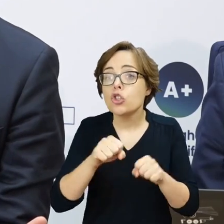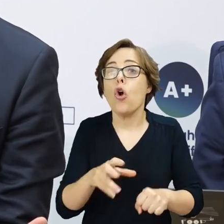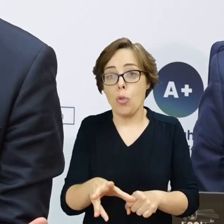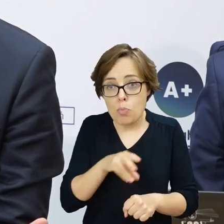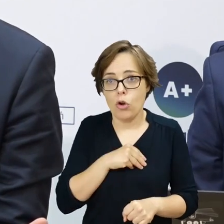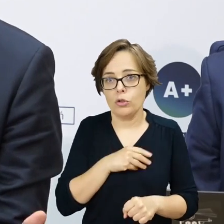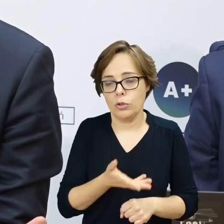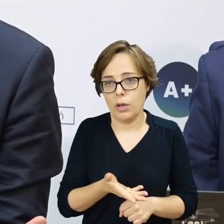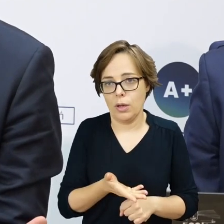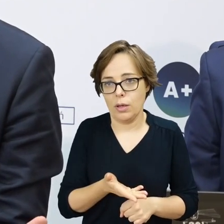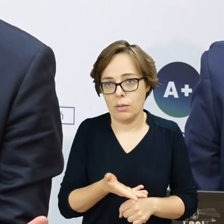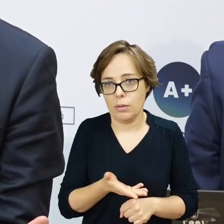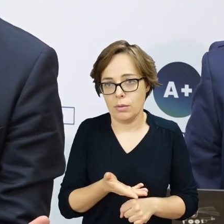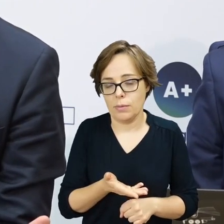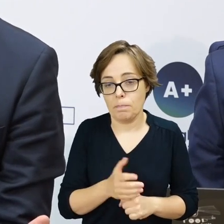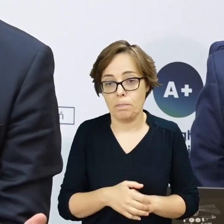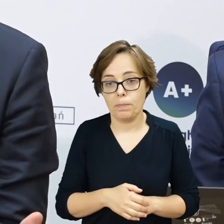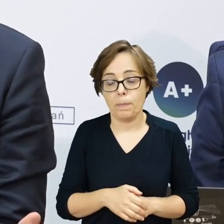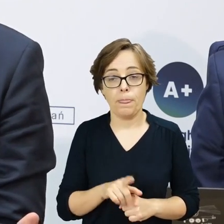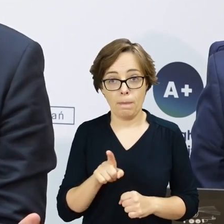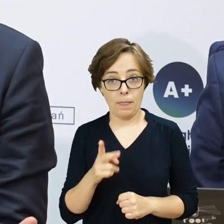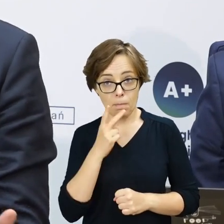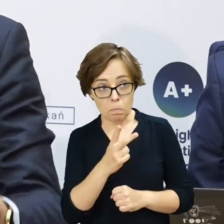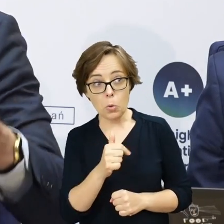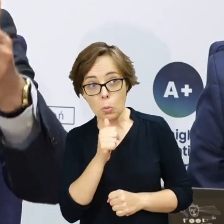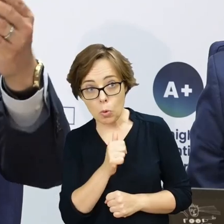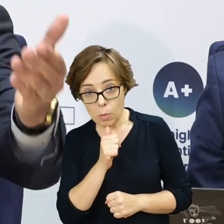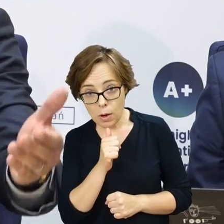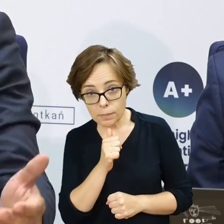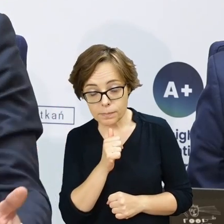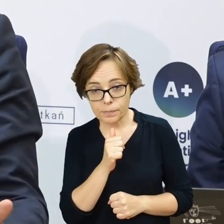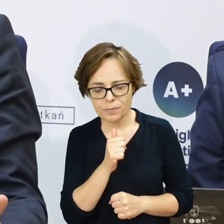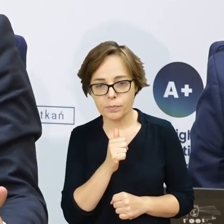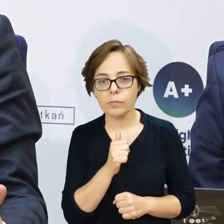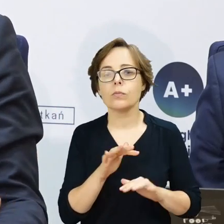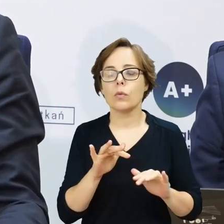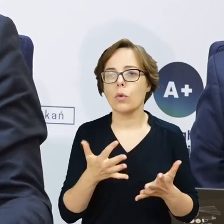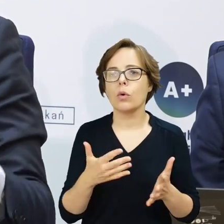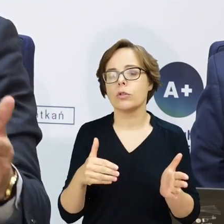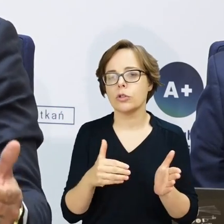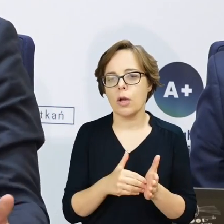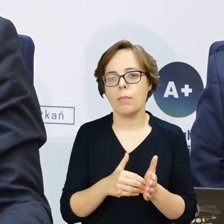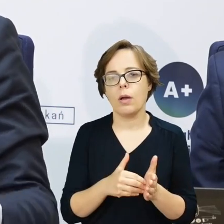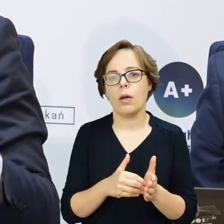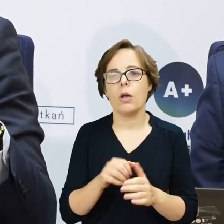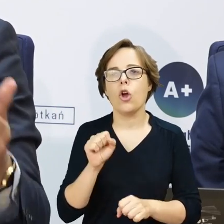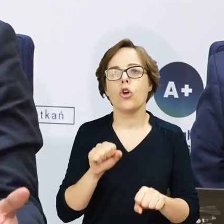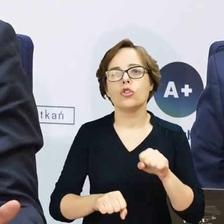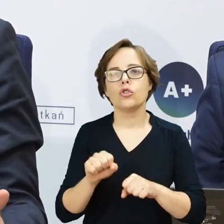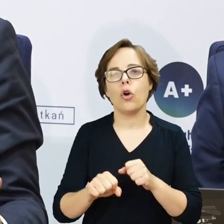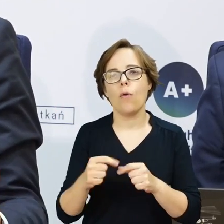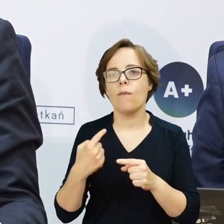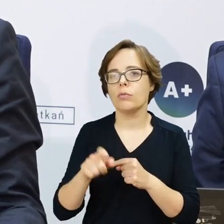I podejrzewam, że po przeciwczeniu tego eksperymentu, który wymaga wydelegowania do sądu radcy prawnego,